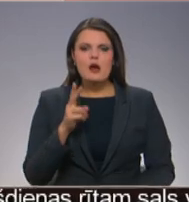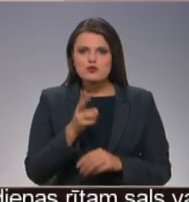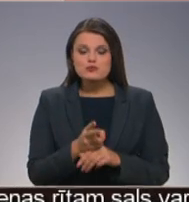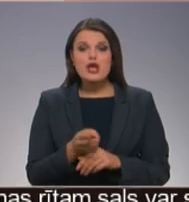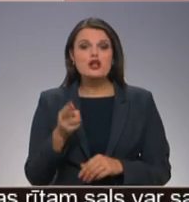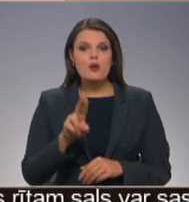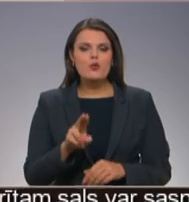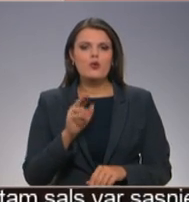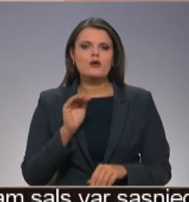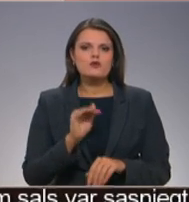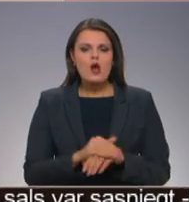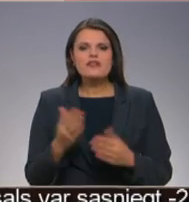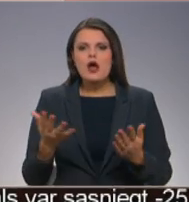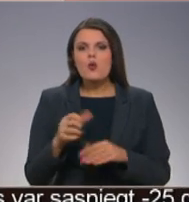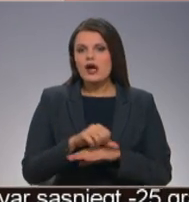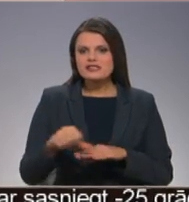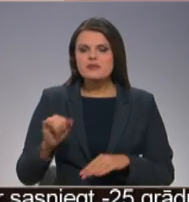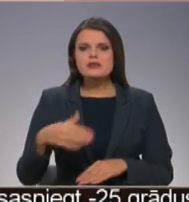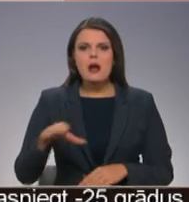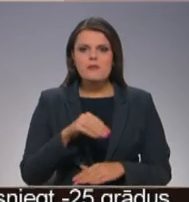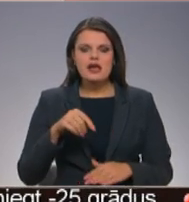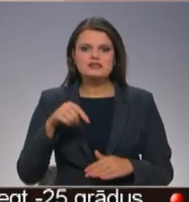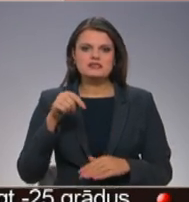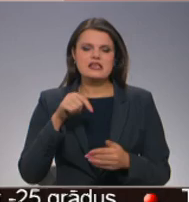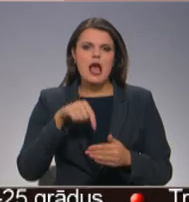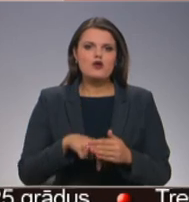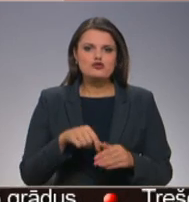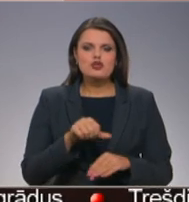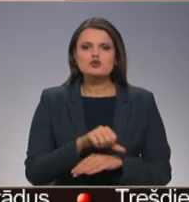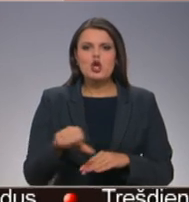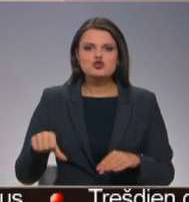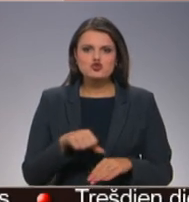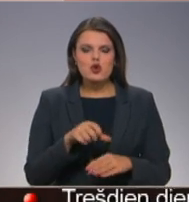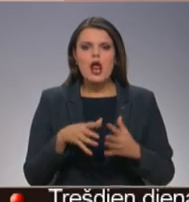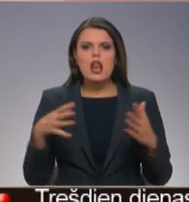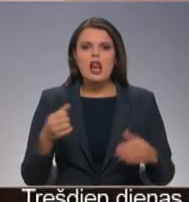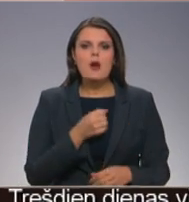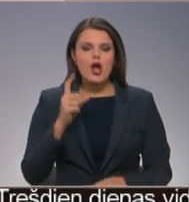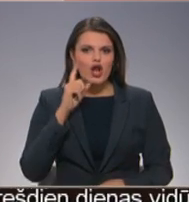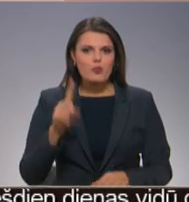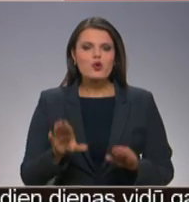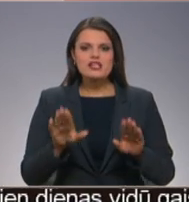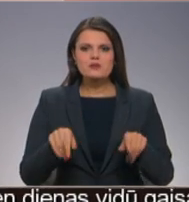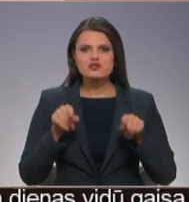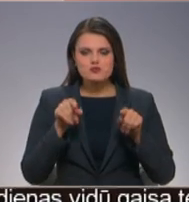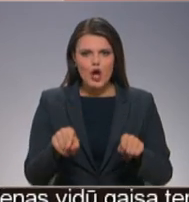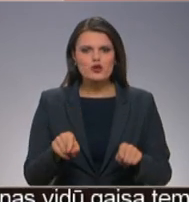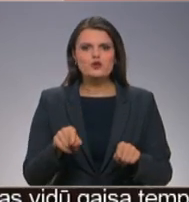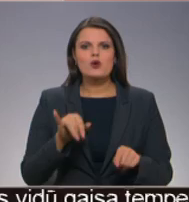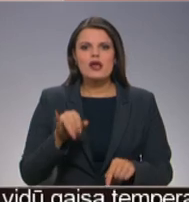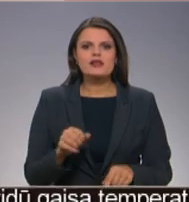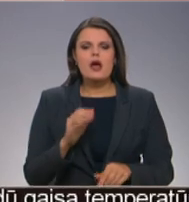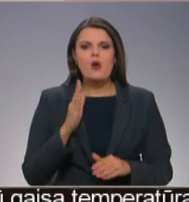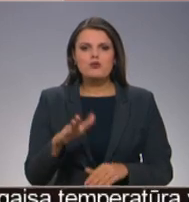pienākumus un noteikti kaut kāds ierobežojums, ja mēs iekļūstam tajā zonā. Līdz ar to tā lielā baile, protams, ir par to, ka, ja es